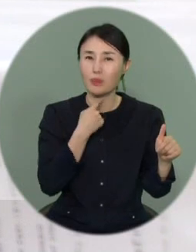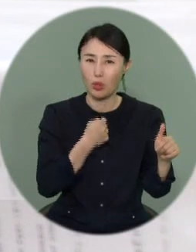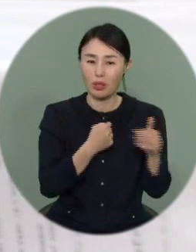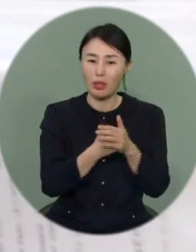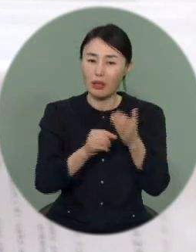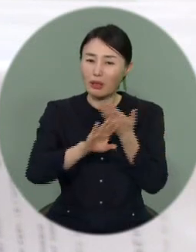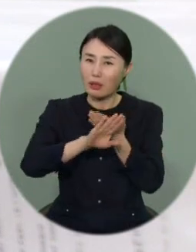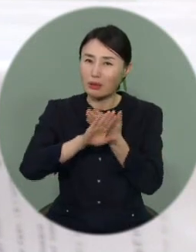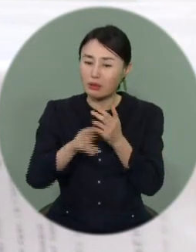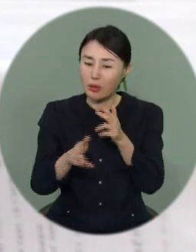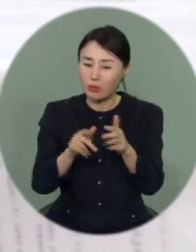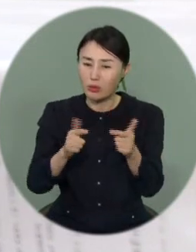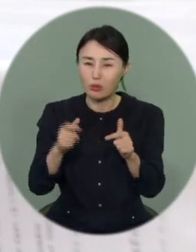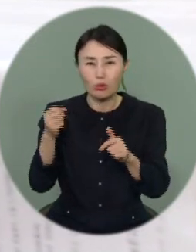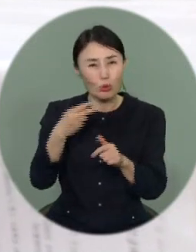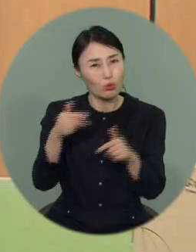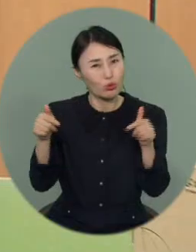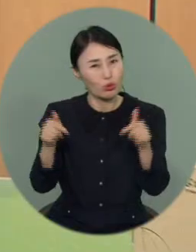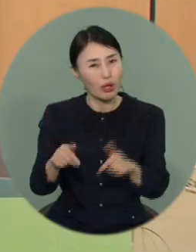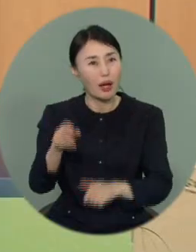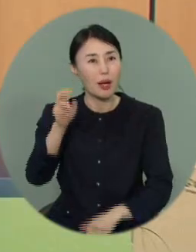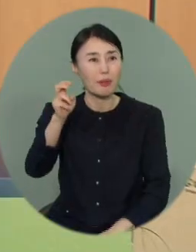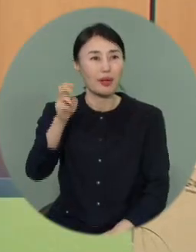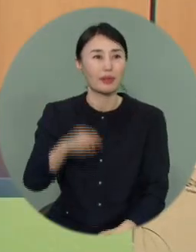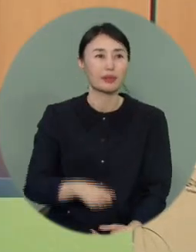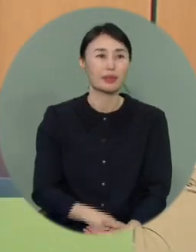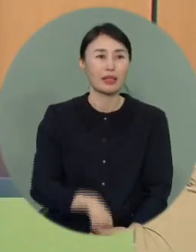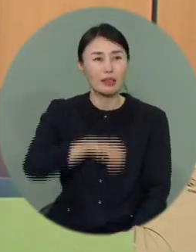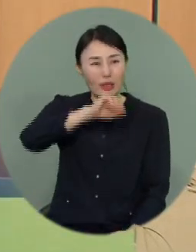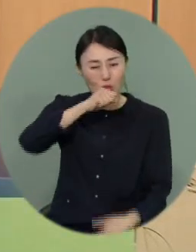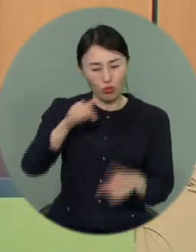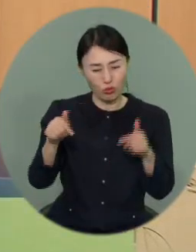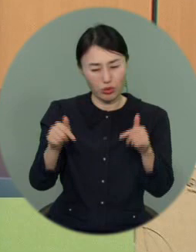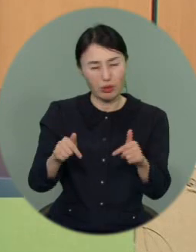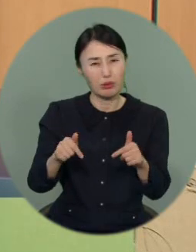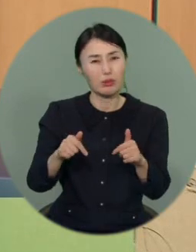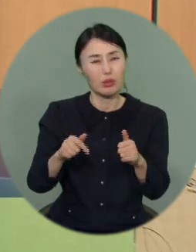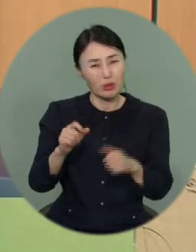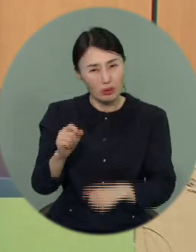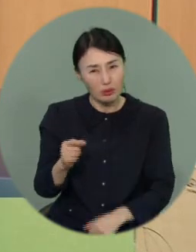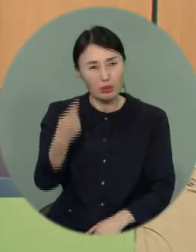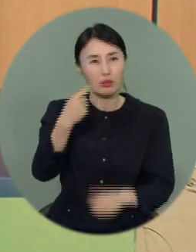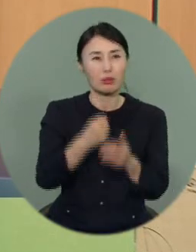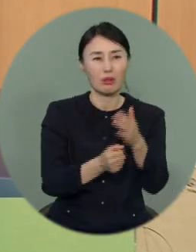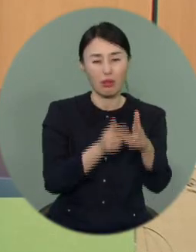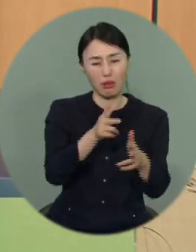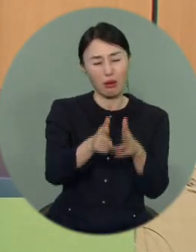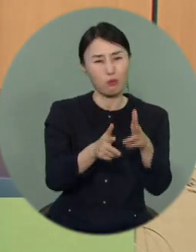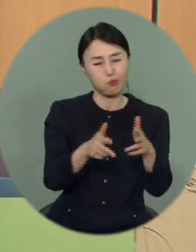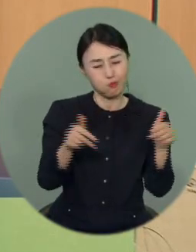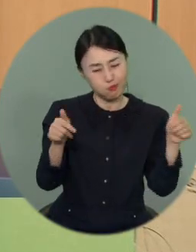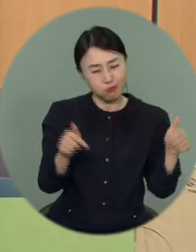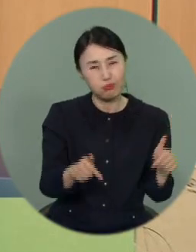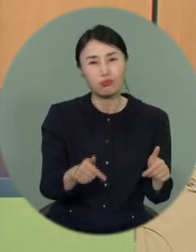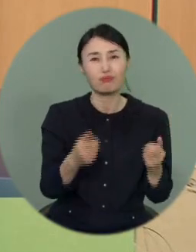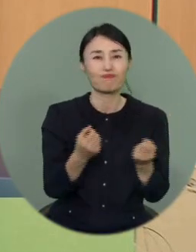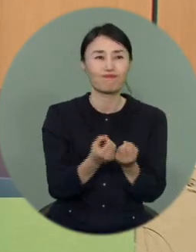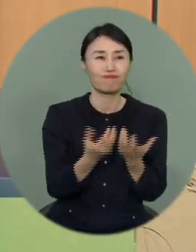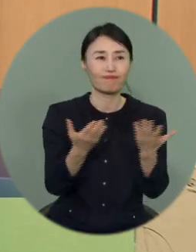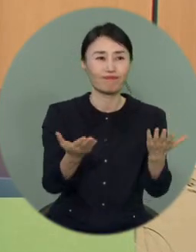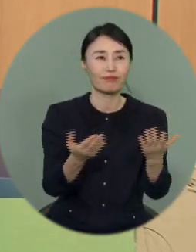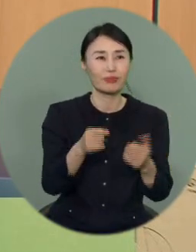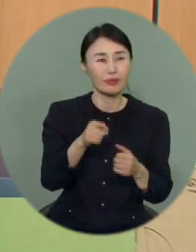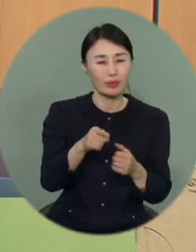사업들의 차질은 불가피해 보입니다. 예산이 줄었기 때문에 당연히 사업 자체가 규모가 줄어들 수밖에 없는 거고